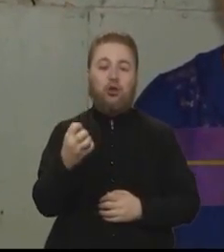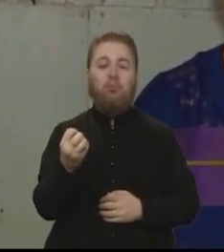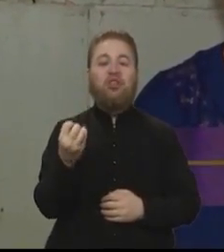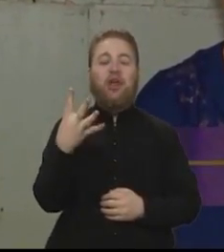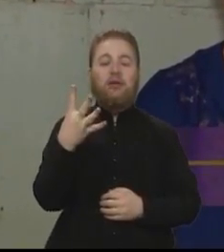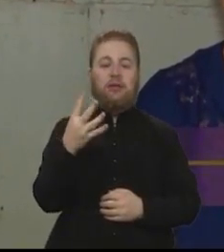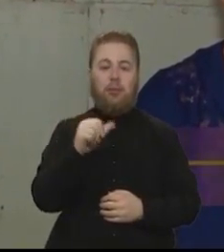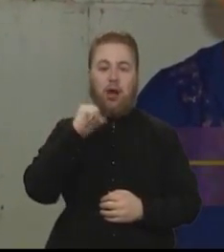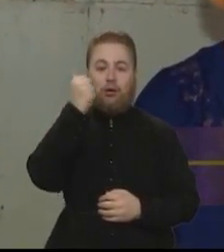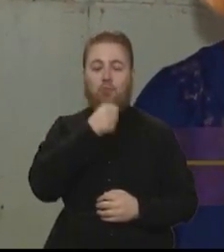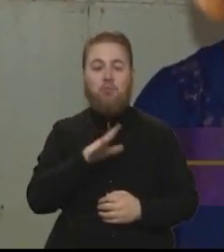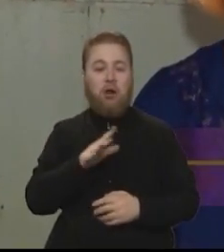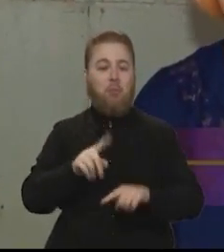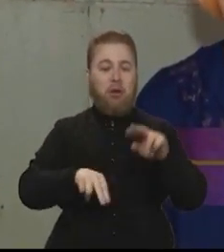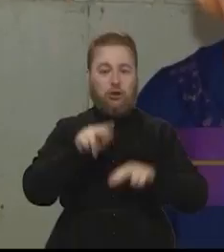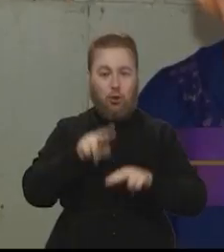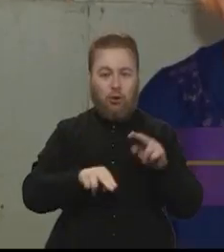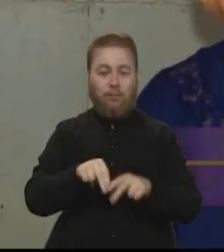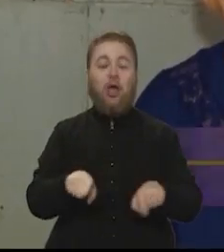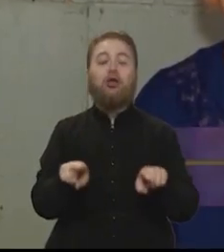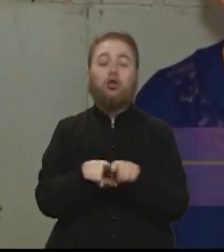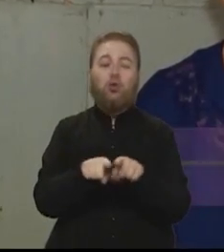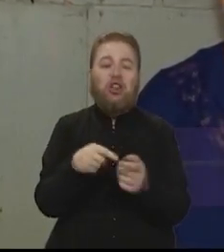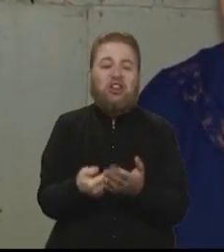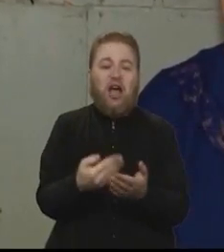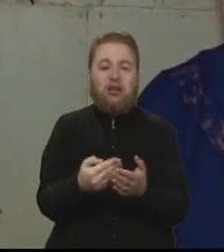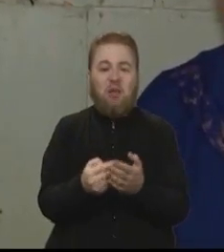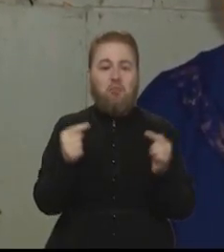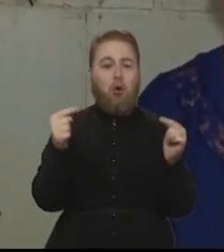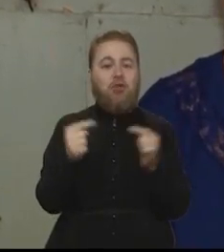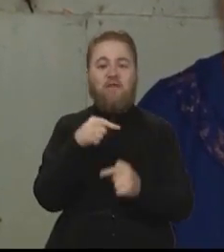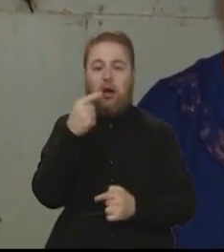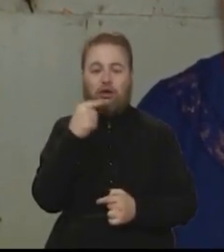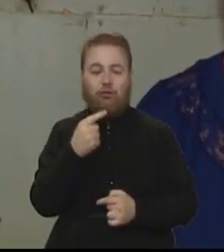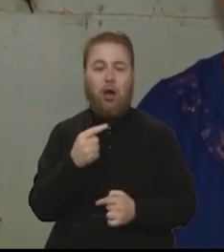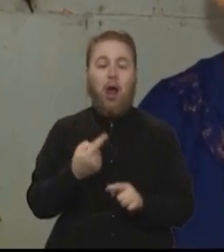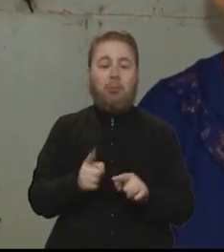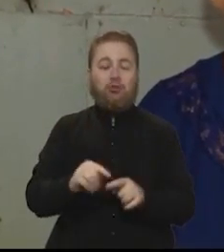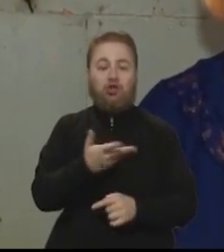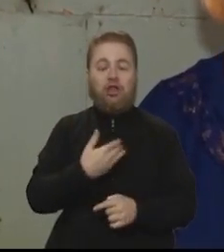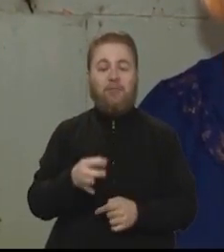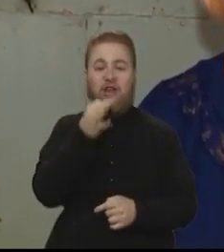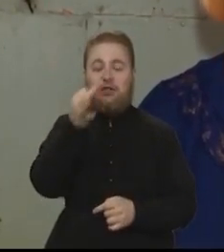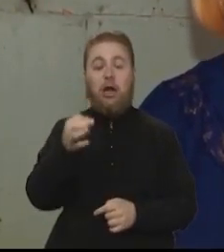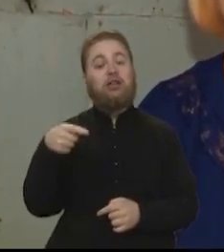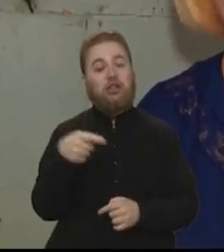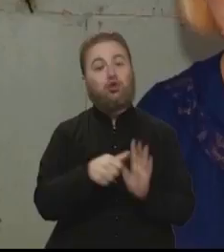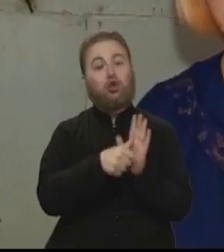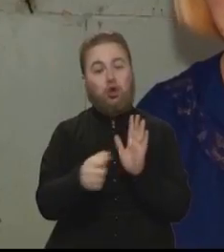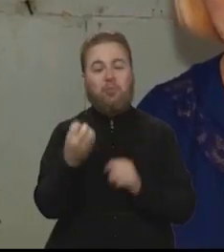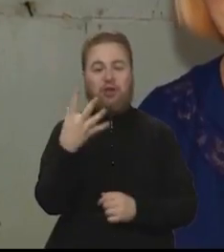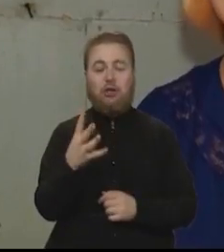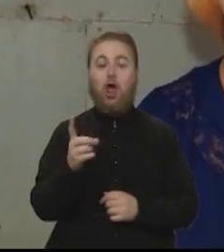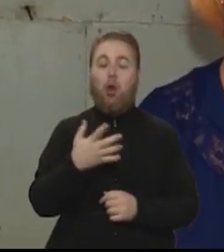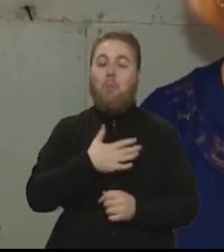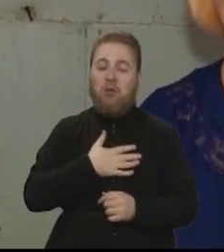1515 у нас оно было построено. Но это тоже данные у нас уже противоречивые, потому что нам сказали, что в 1615, но как куринцы